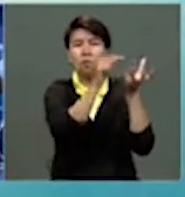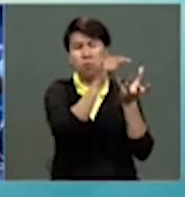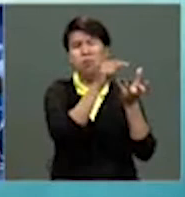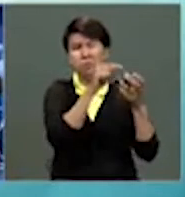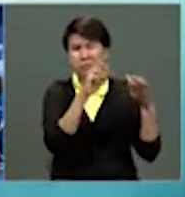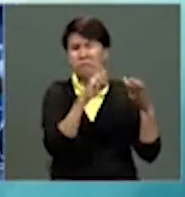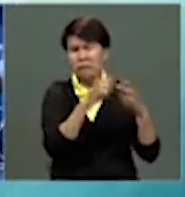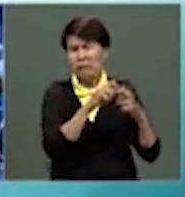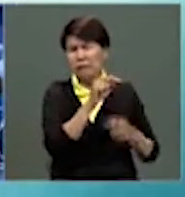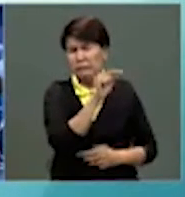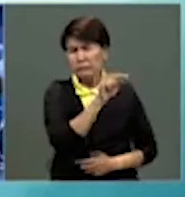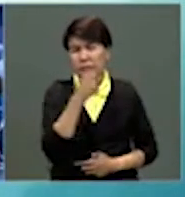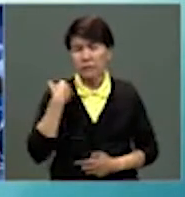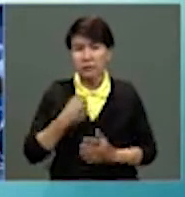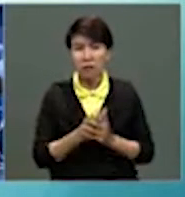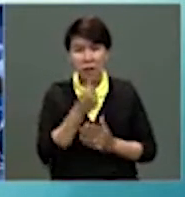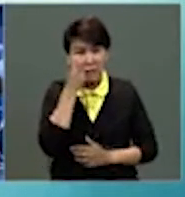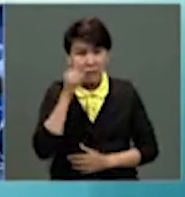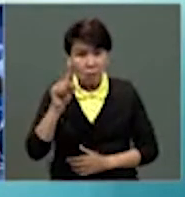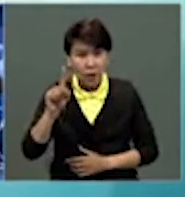เป็นศูนย์สบายใจได้ไหมอีกตัวอย่างนึงก็คือตัวอย่างแตกต่างชาตินี้ล่ะครับของทั้งโลกยังวิกฤตอยู่ต้องรีบอย่างนั้นเลยนะครับเพราะว่าเพิ่มขึ้นวันเดียว2แสนกว่าจะบอกว่าปลอดภัยไม่ได้แน่นอนนะครับเรามาดูครับมีการสำรวจนะครับโดยกระทรวงสาธารณสุขร่วมกับองค์การนำไมโลกสำนักงานวิพากษ์เอเชียใต้และตะวันออกนะครับแล้วก็คณะแพทยศาสตร์ศิริราชพยาบาลนะครับรามาธิบดีสพปอจ